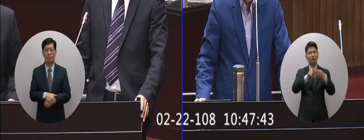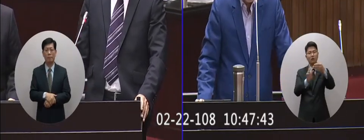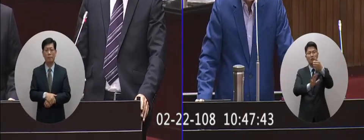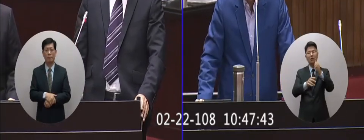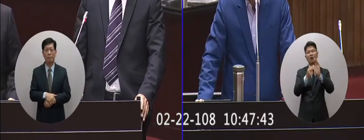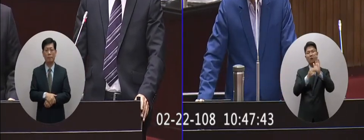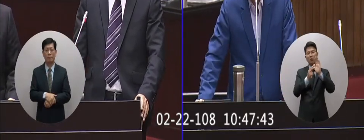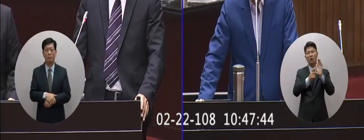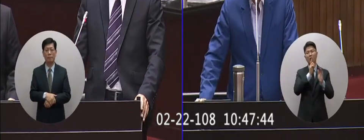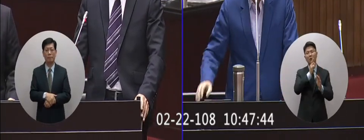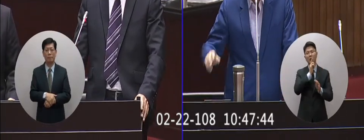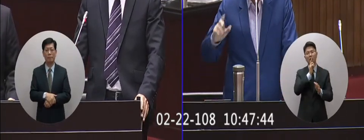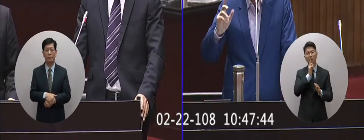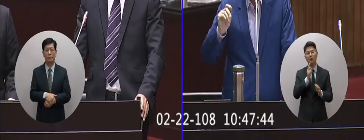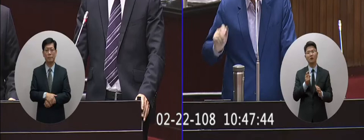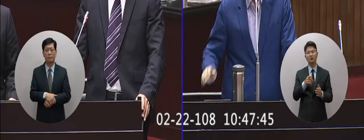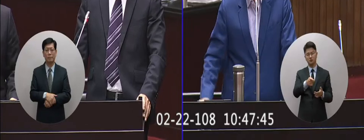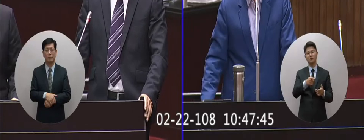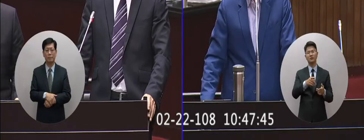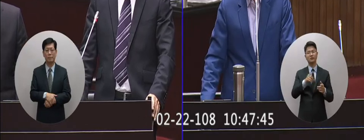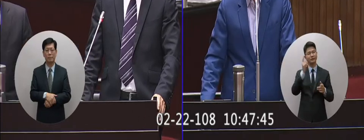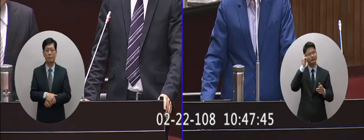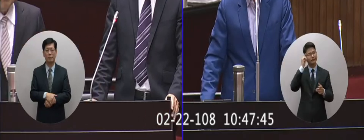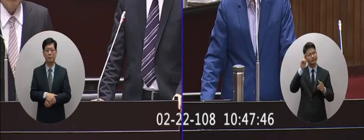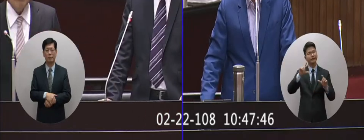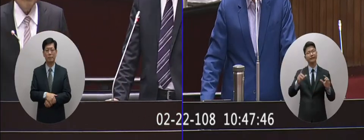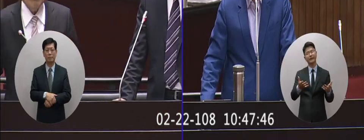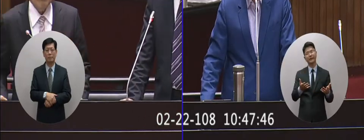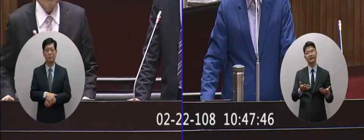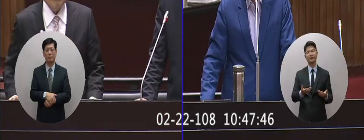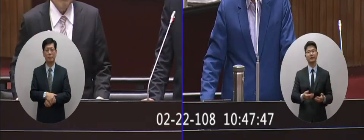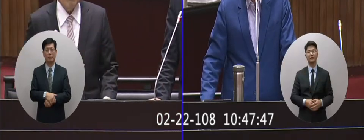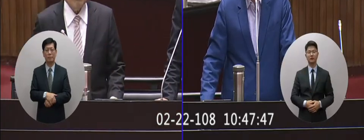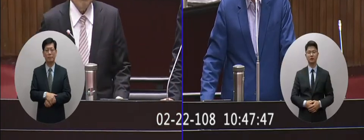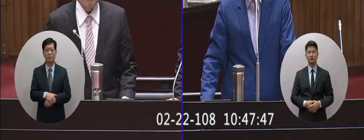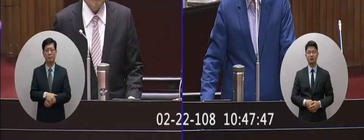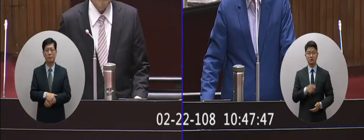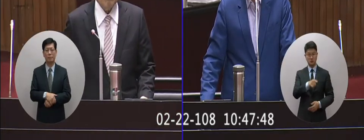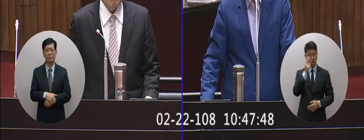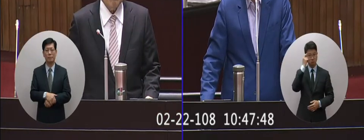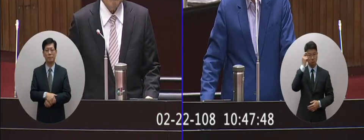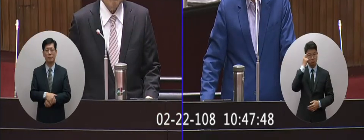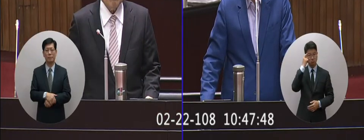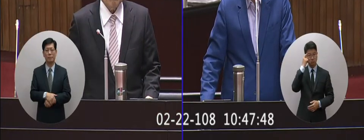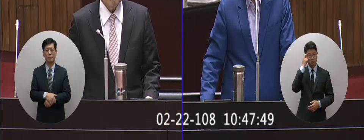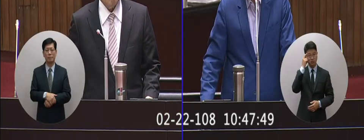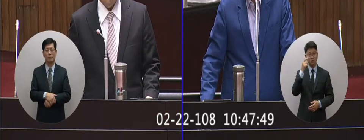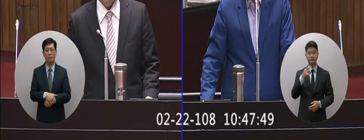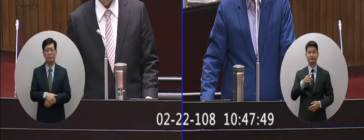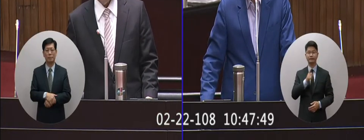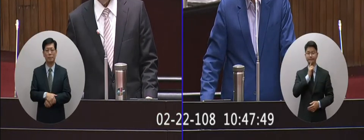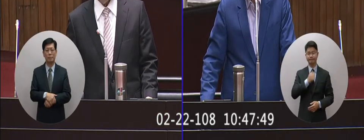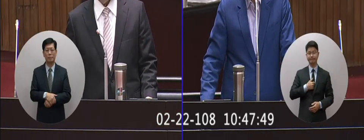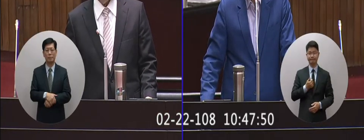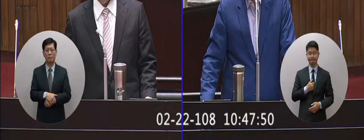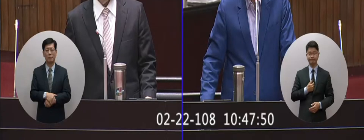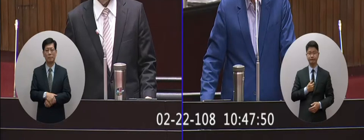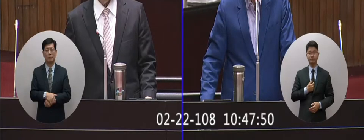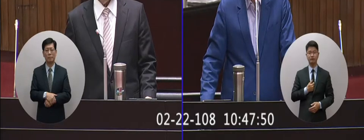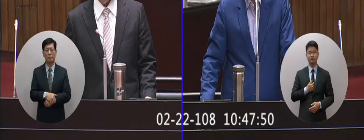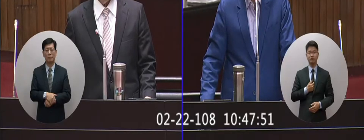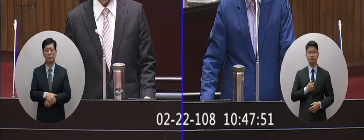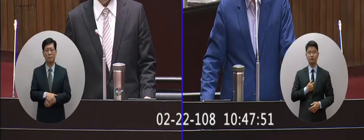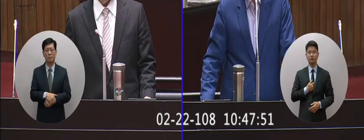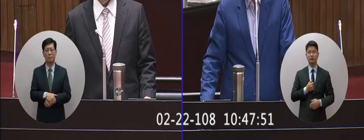委讲了半天呢，只是一个概念。其实这个概念呢，我们。这个